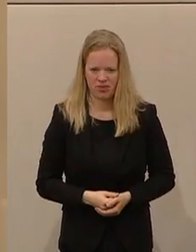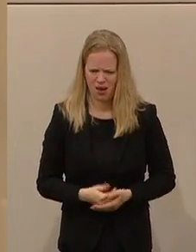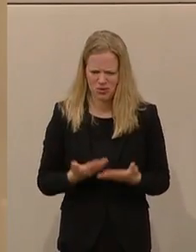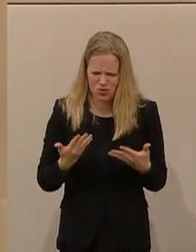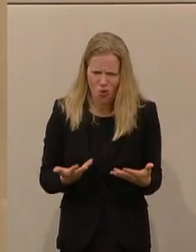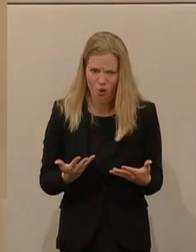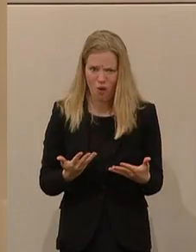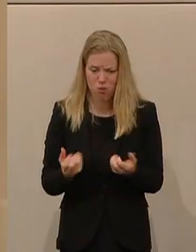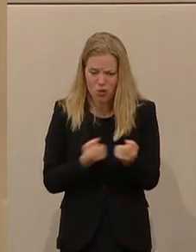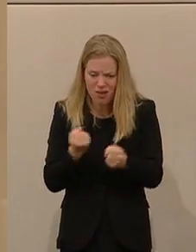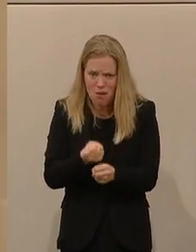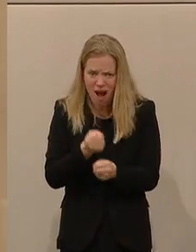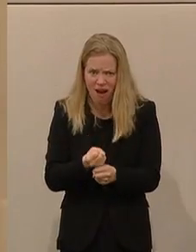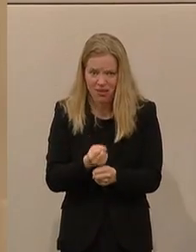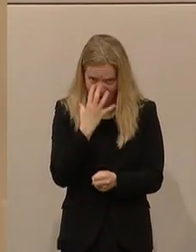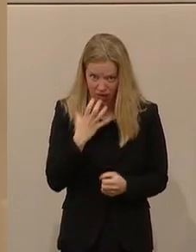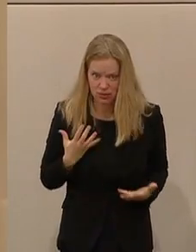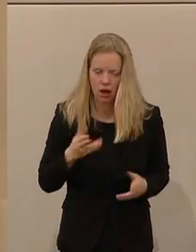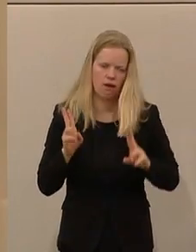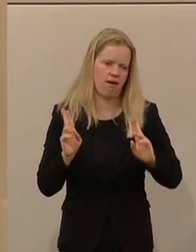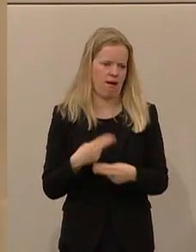ernsthaft Politik machen. Das geht einfach nicht so.